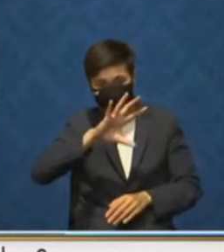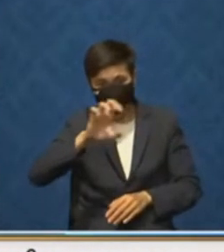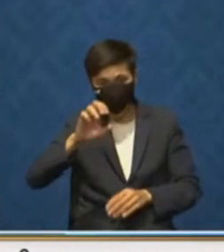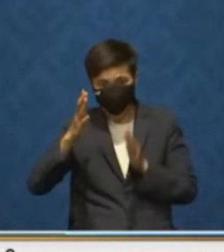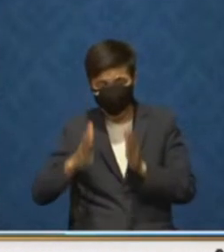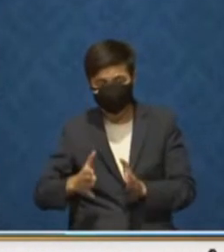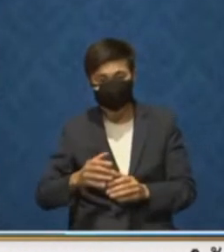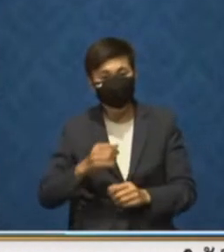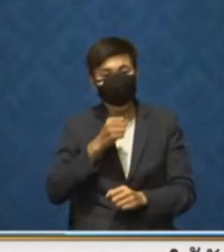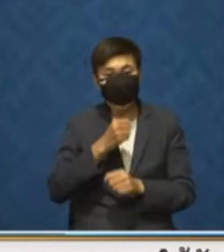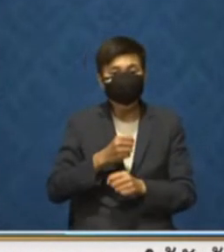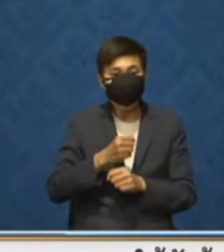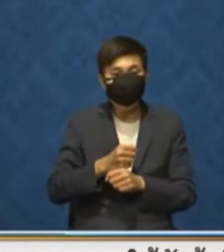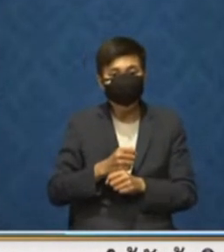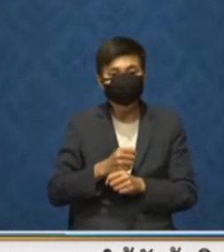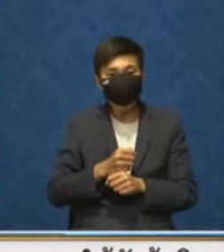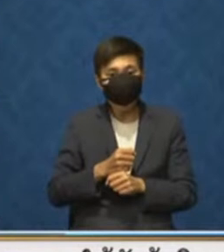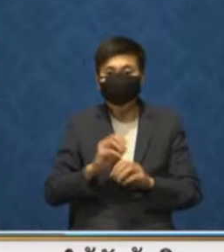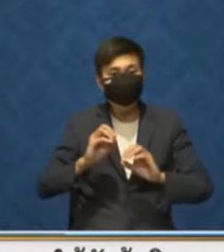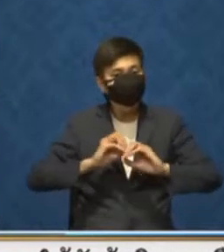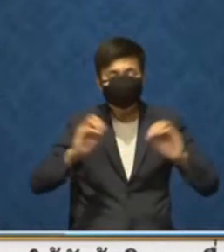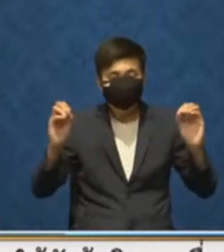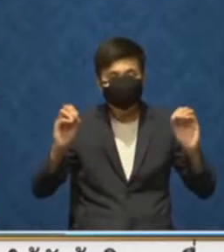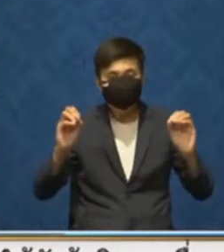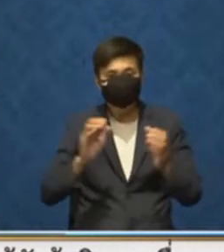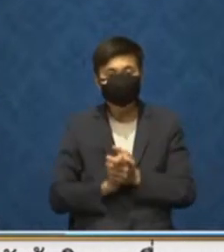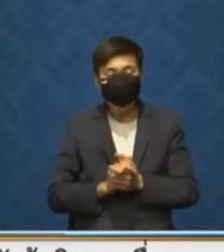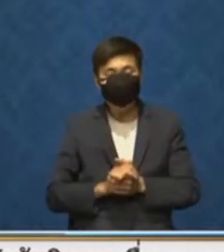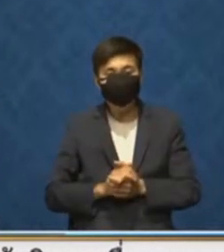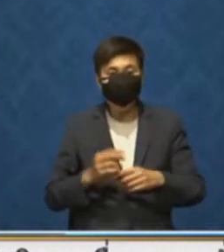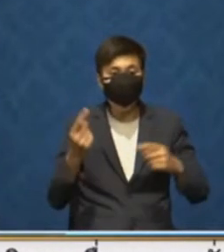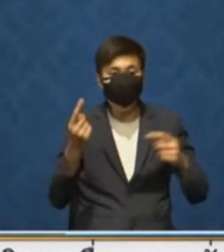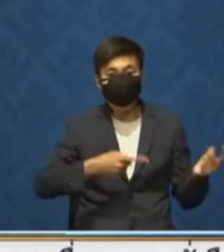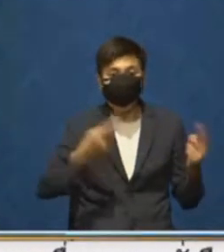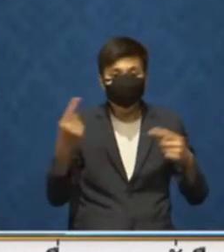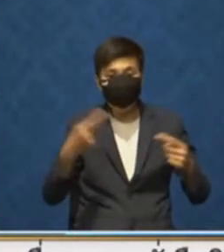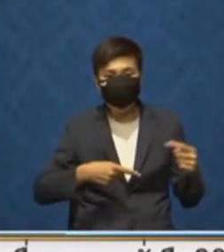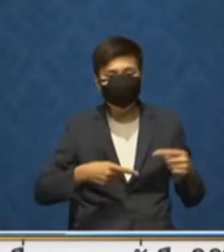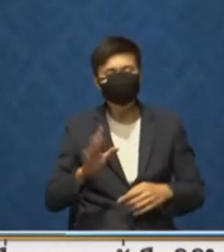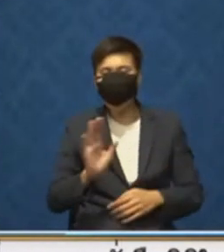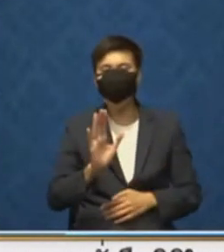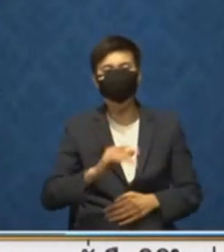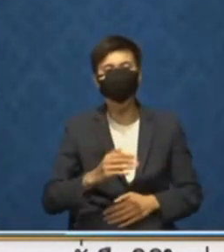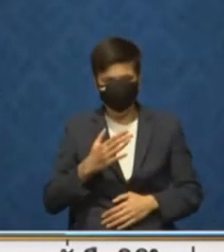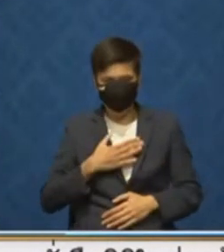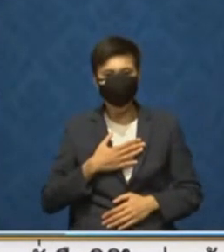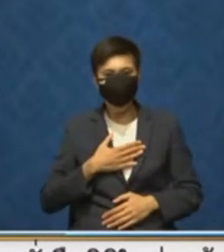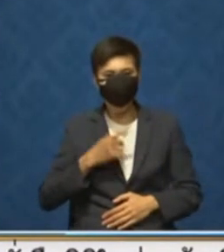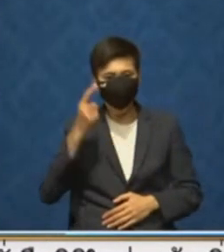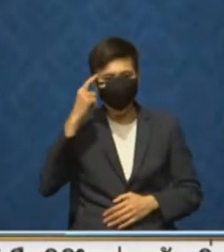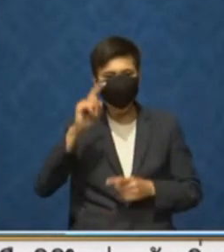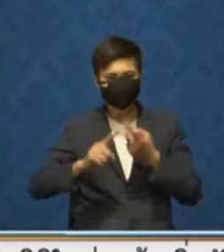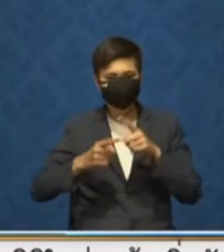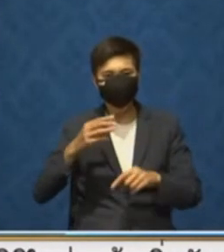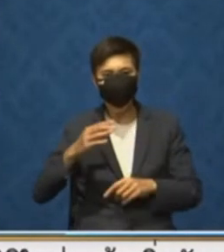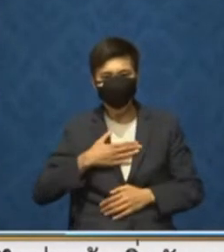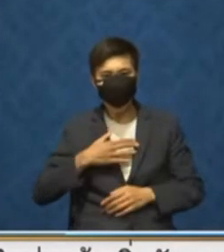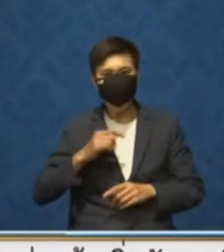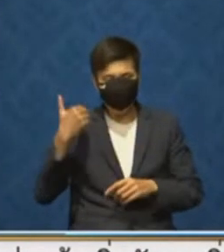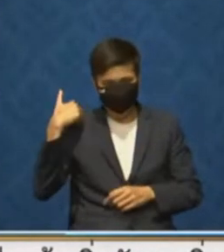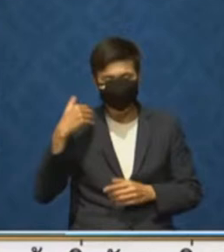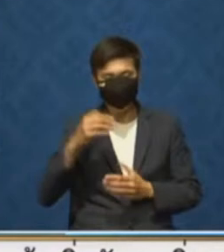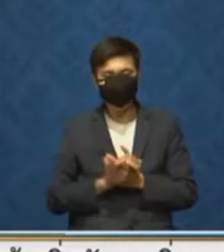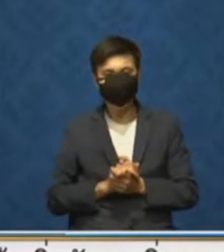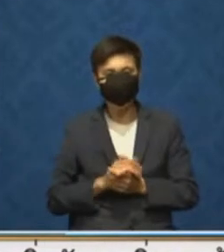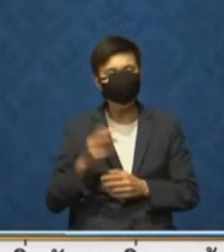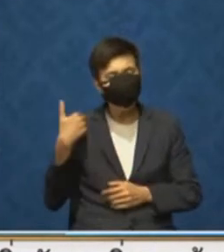มีห้องทำจะมาเถียงผมเลยเพื่อนผม 4เราคงรู้นะครับได้ไอ้พวกที่ประจำประจำ